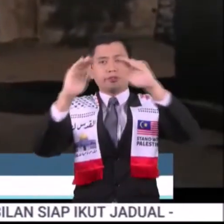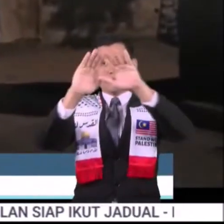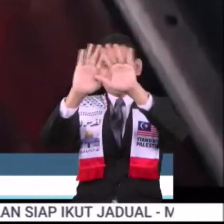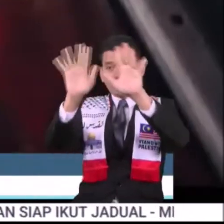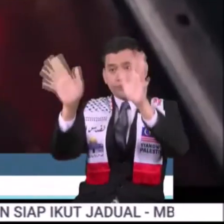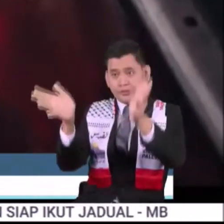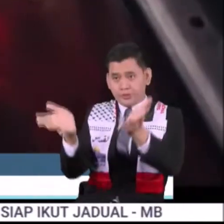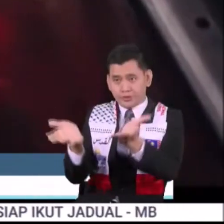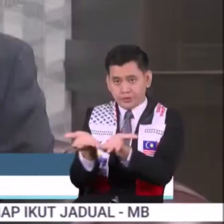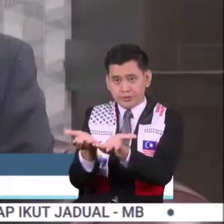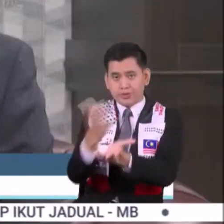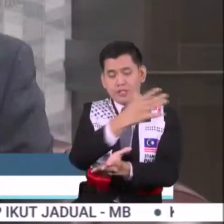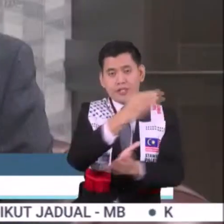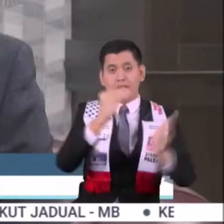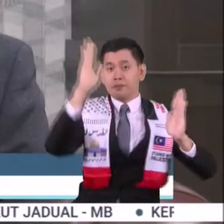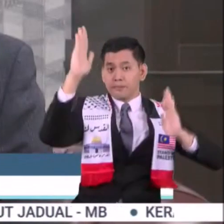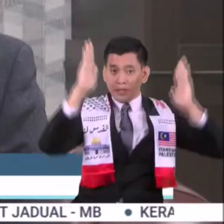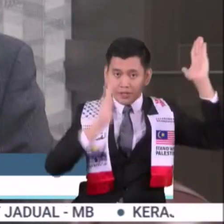dan global.